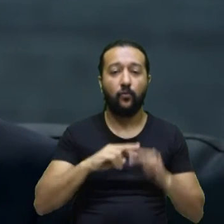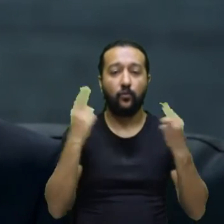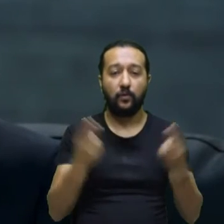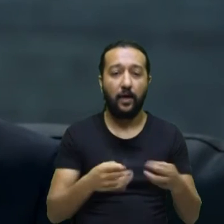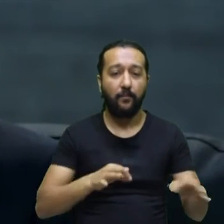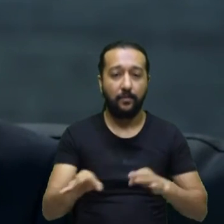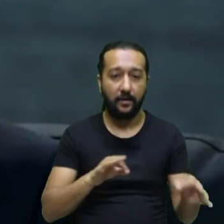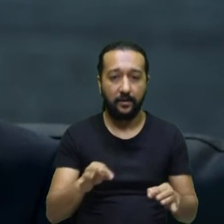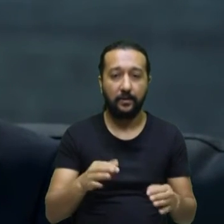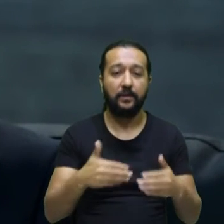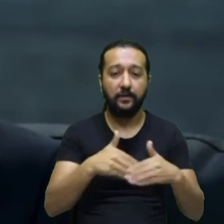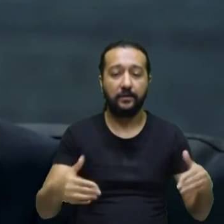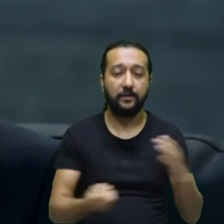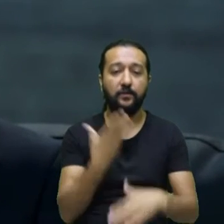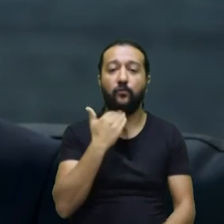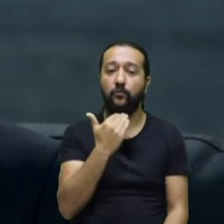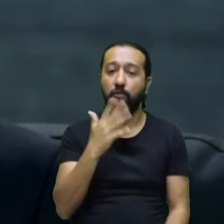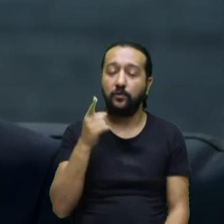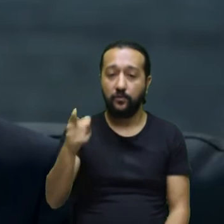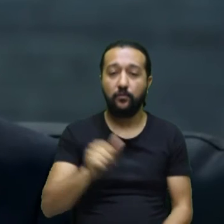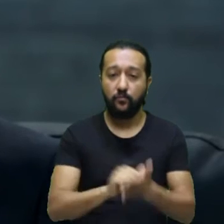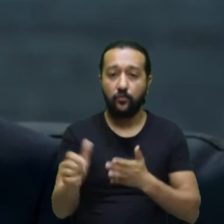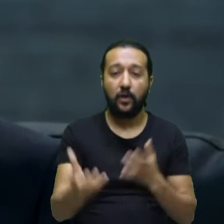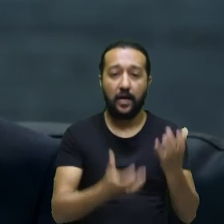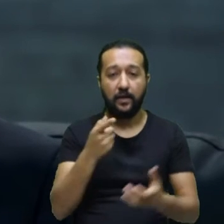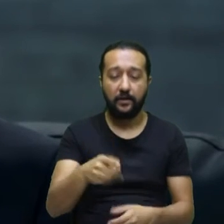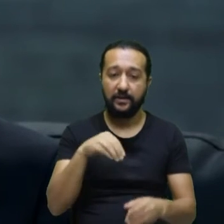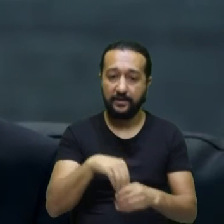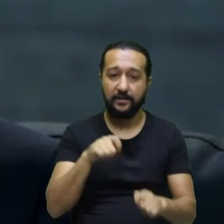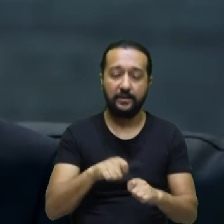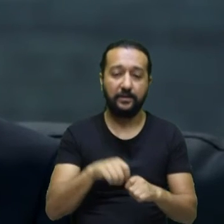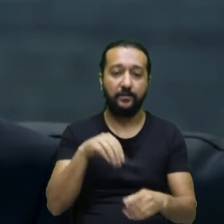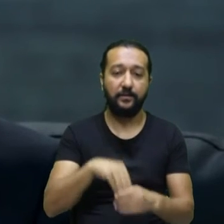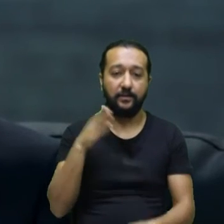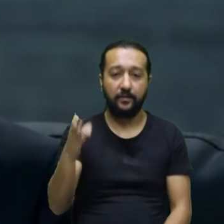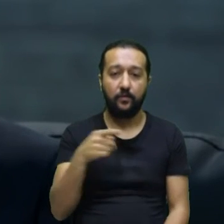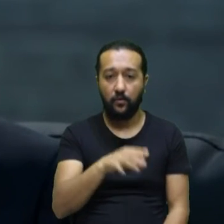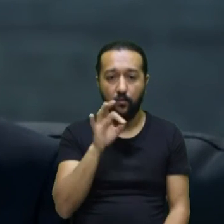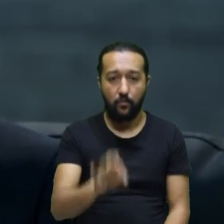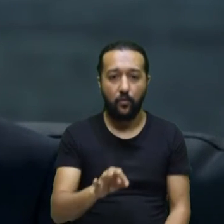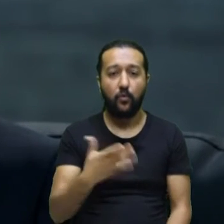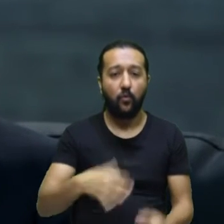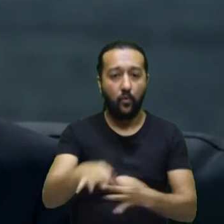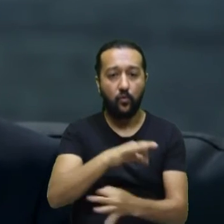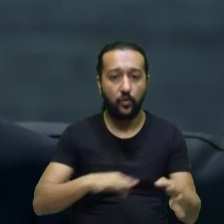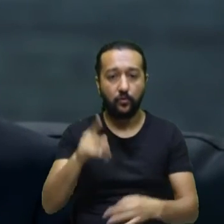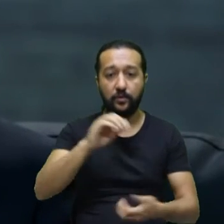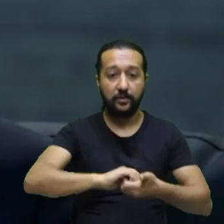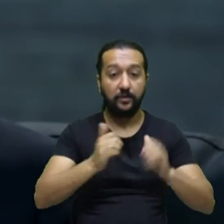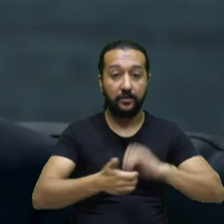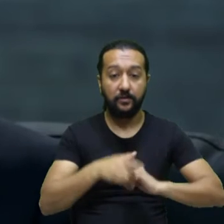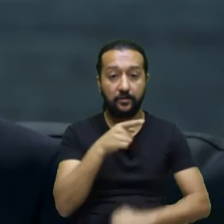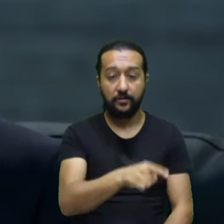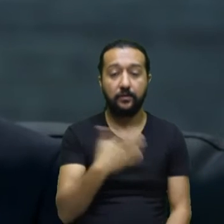sömürge düzeninin önüne geçemiyor ne yazık ki. Bütün kaynaklarıyla bu işin içindeler. Böylesine organize bir